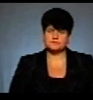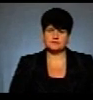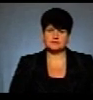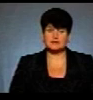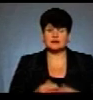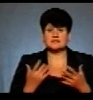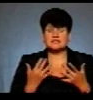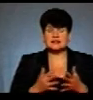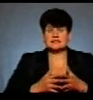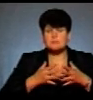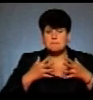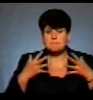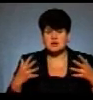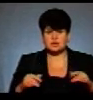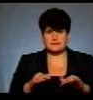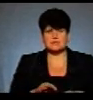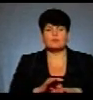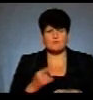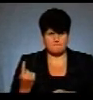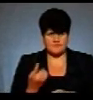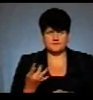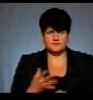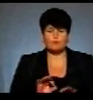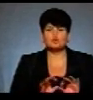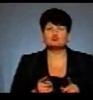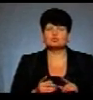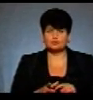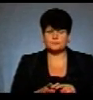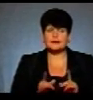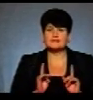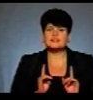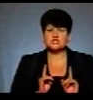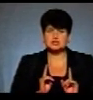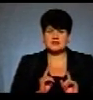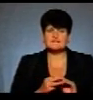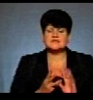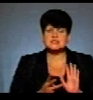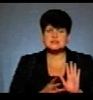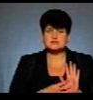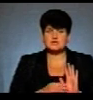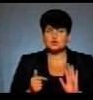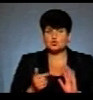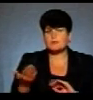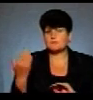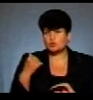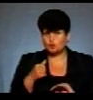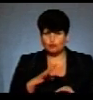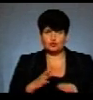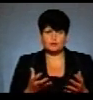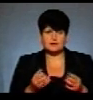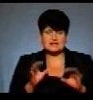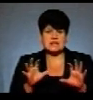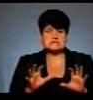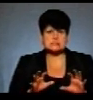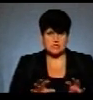Настільки масштабний захід проводиться вперше, і поясню чому. Тому що лише 18 грудня минулого року був прийнятий